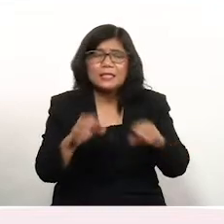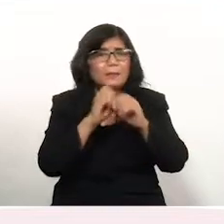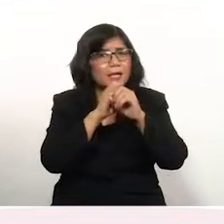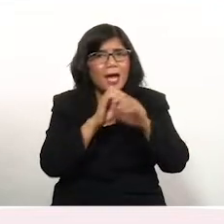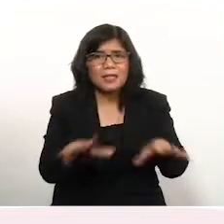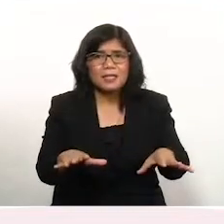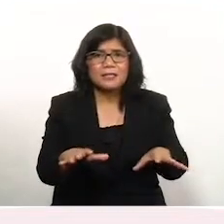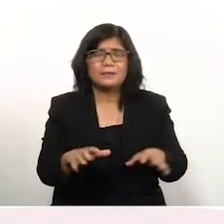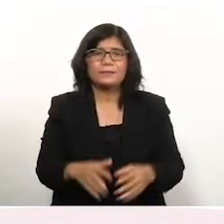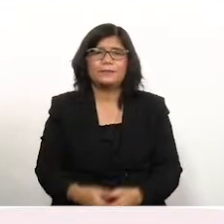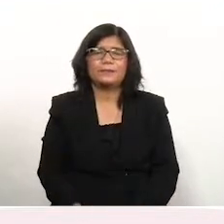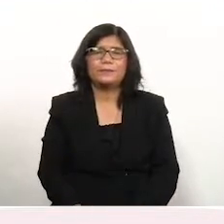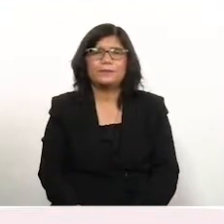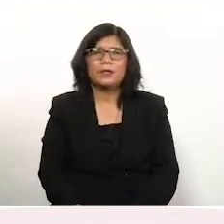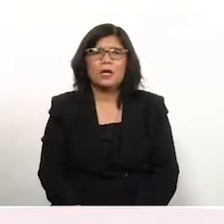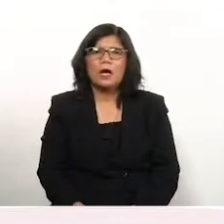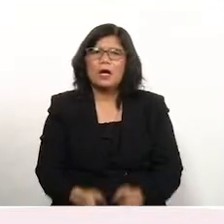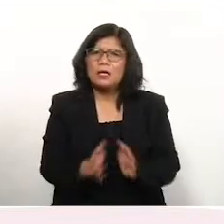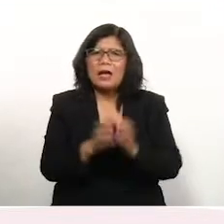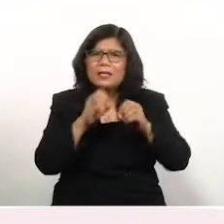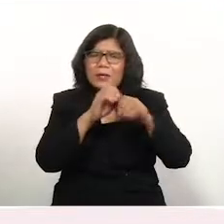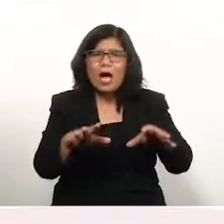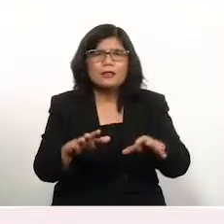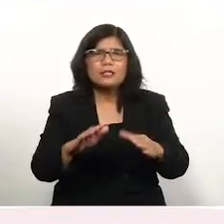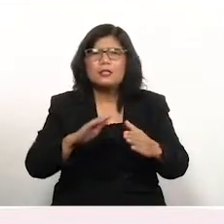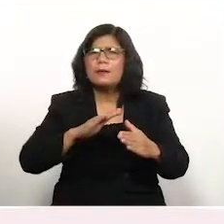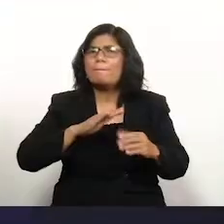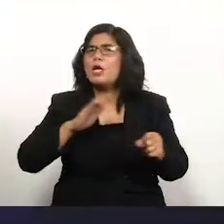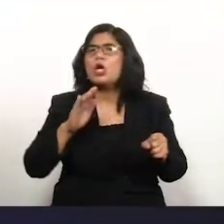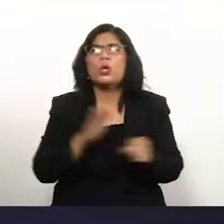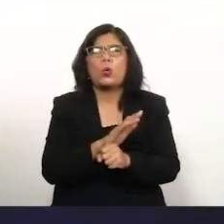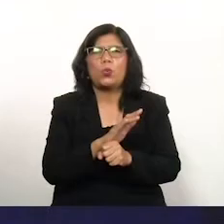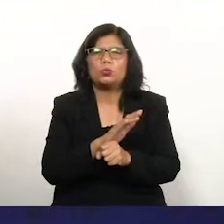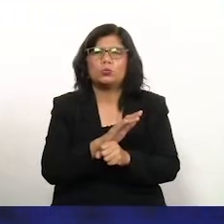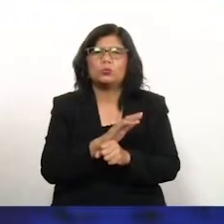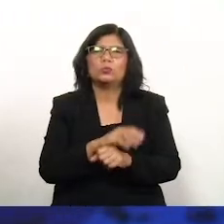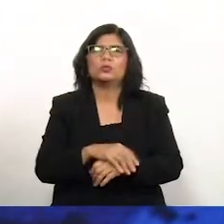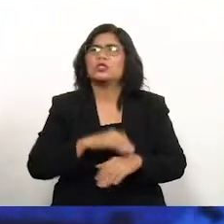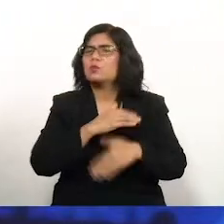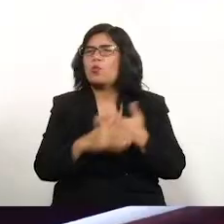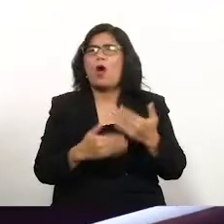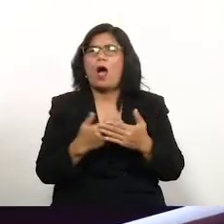diberkati diberkati dan diberkati secara lengkap cupu